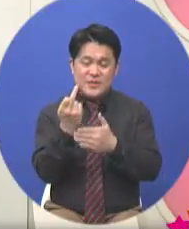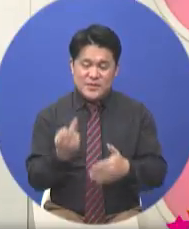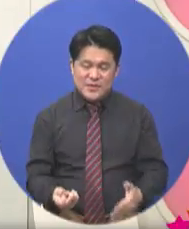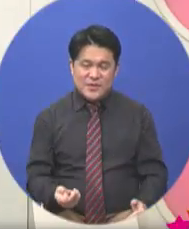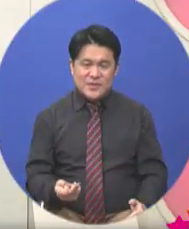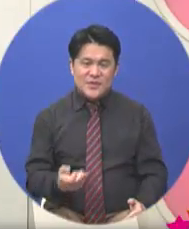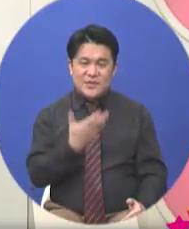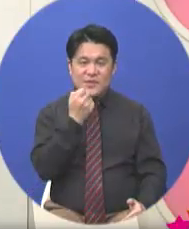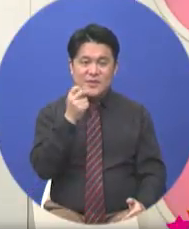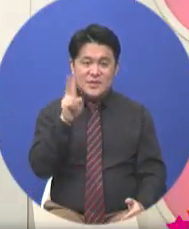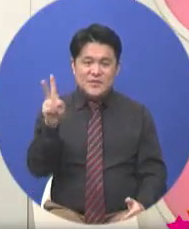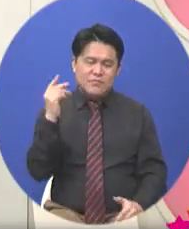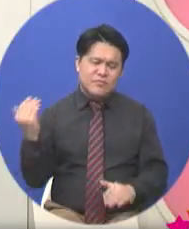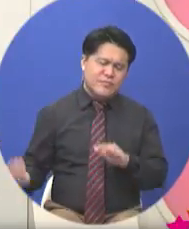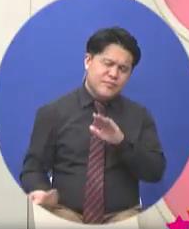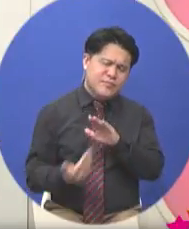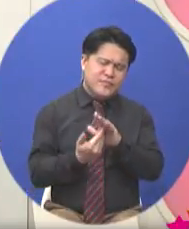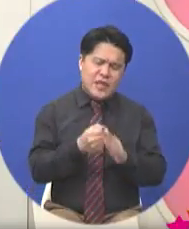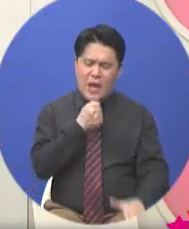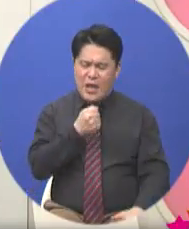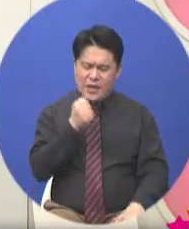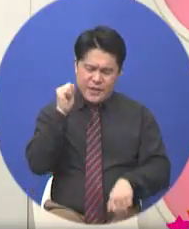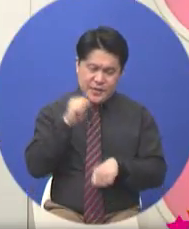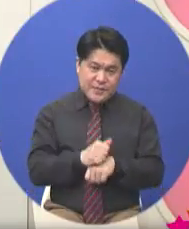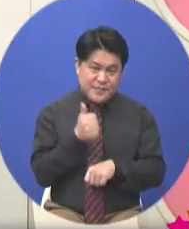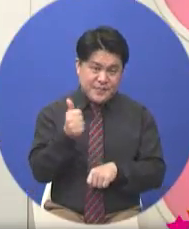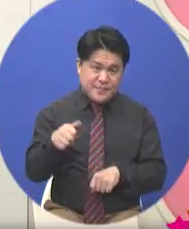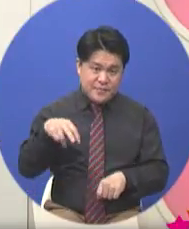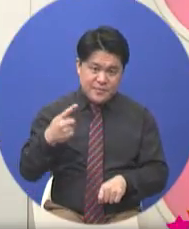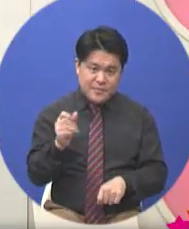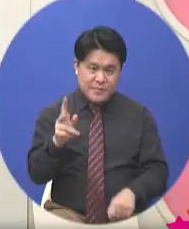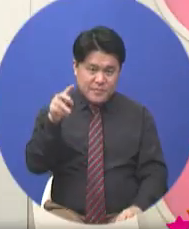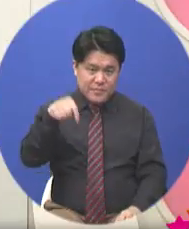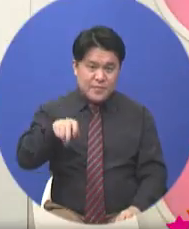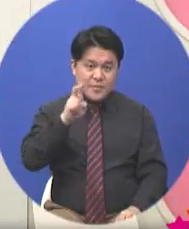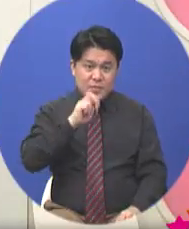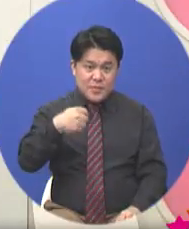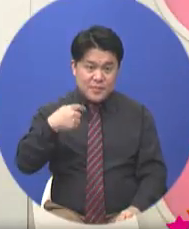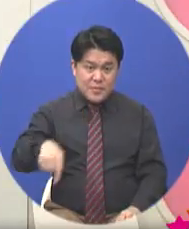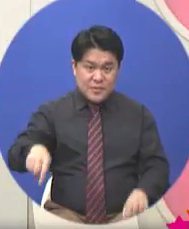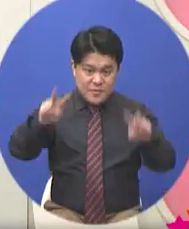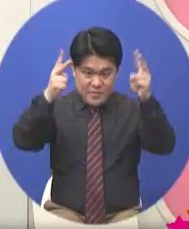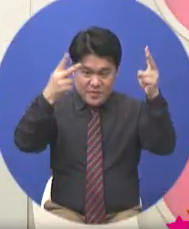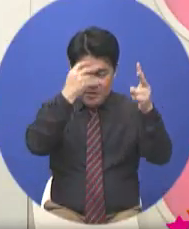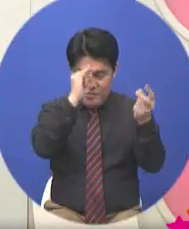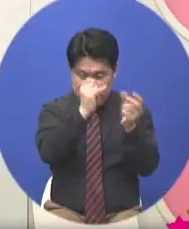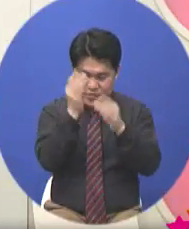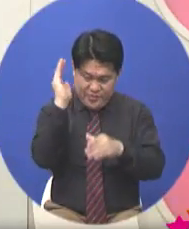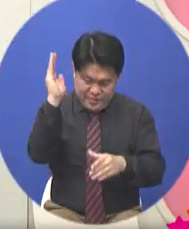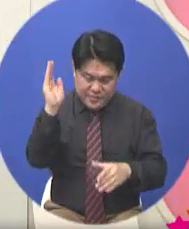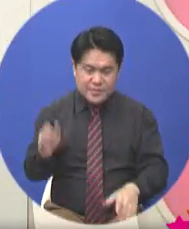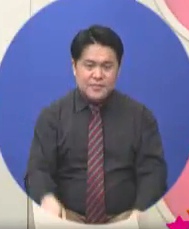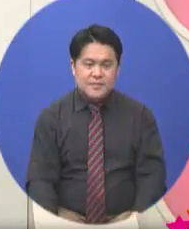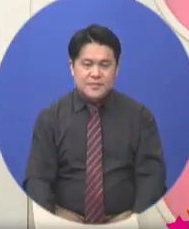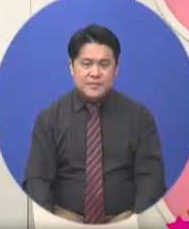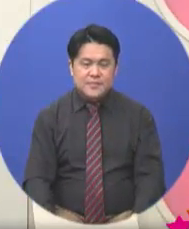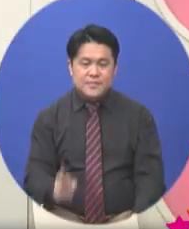동생 복지 TV 최고의 MC 송봉수 씨가 부릅니다. 할미꽃